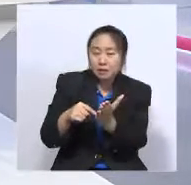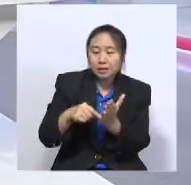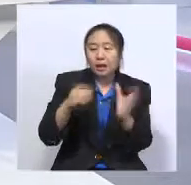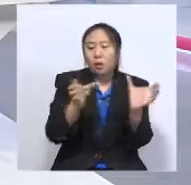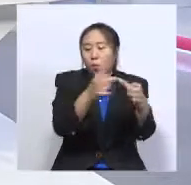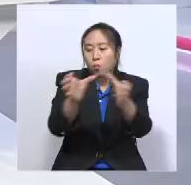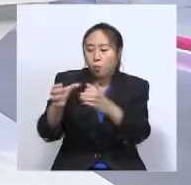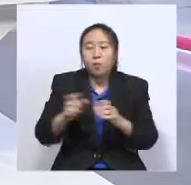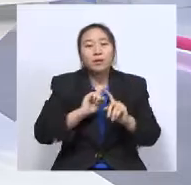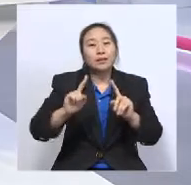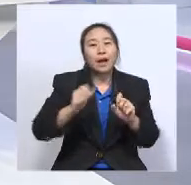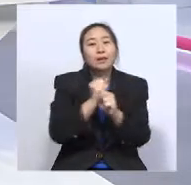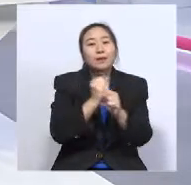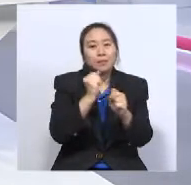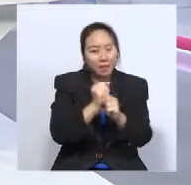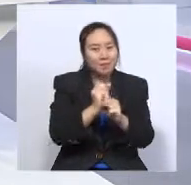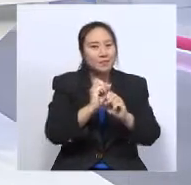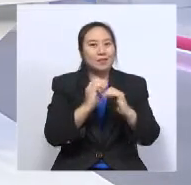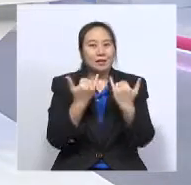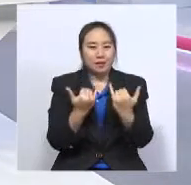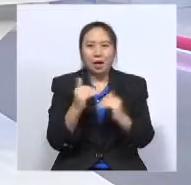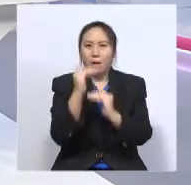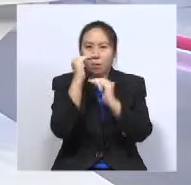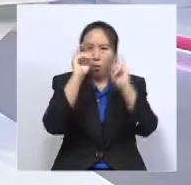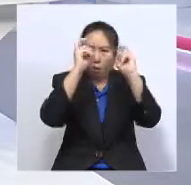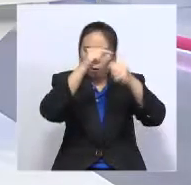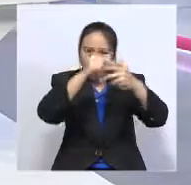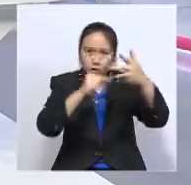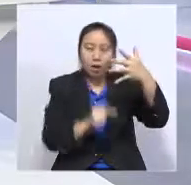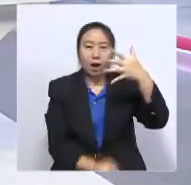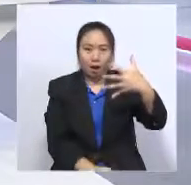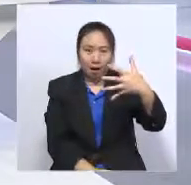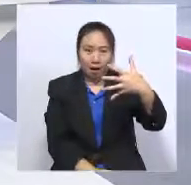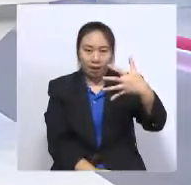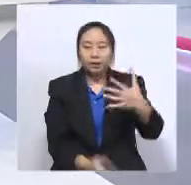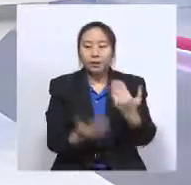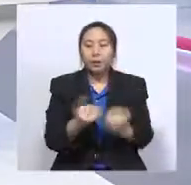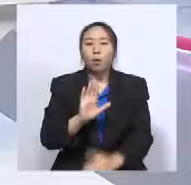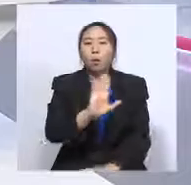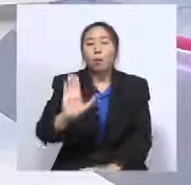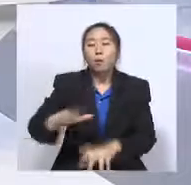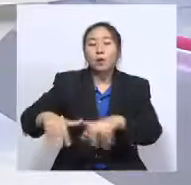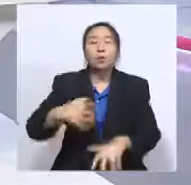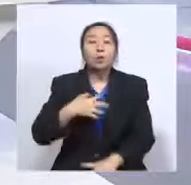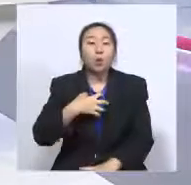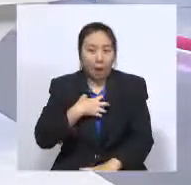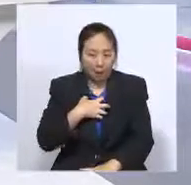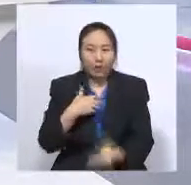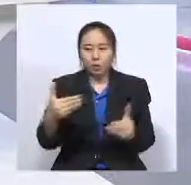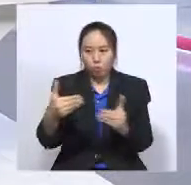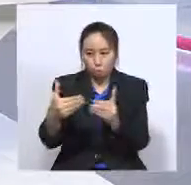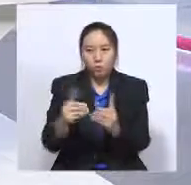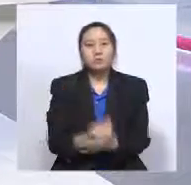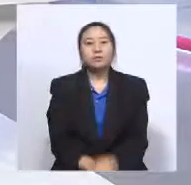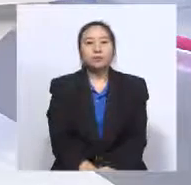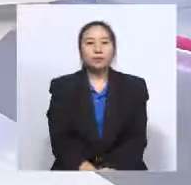จากทุกคณะมาจัดทำให้เป็นรูปธรรมนะโดยกำหนดเนี่ย5ประเด็นหลักด้วยกันที่จะตอบสนองความต้องการของประชาชนมากที่สุด